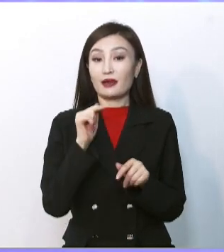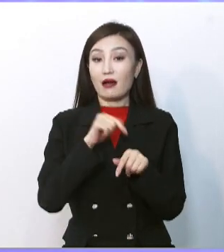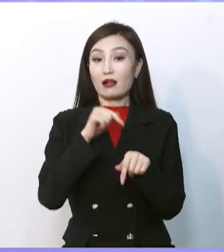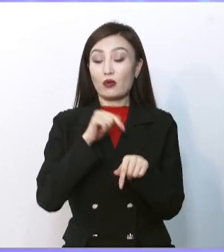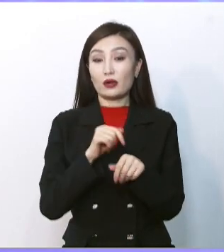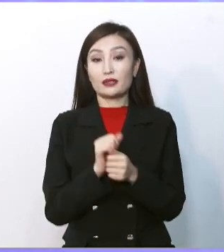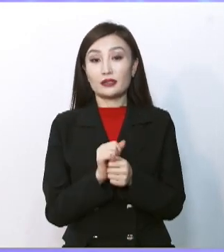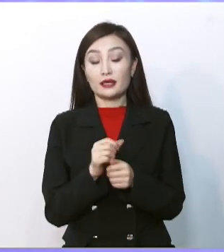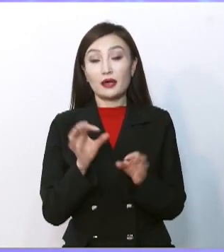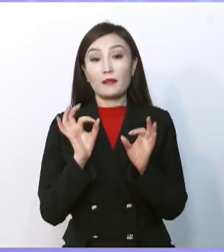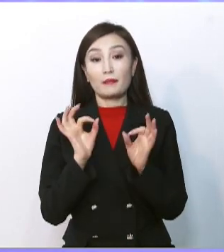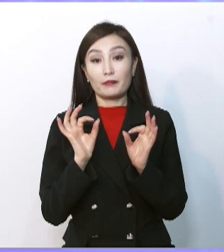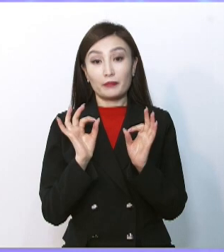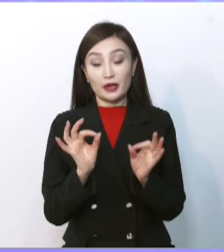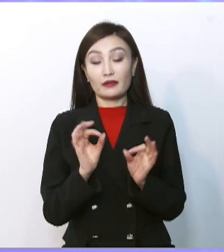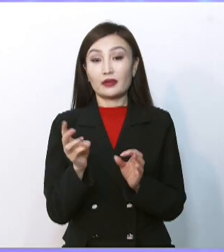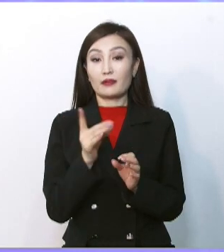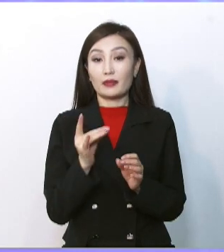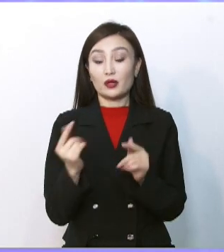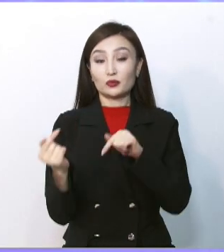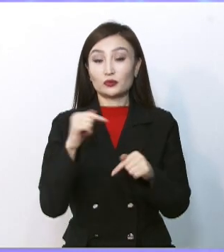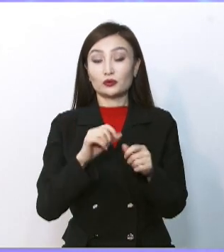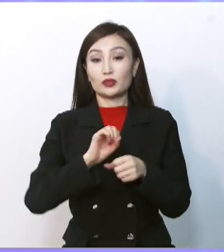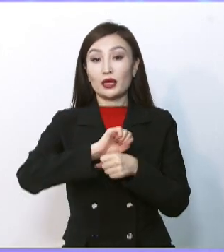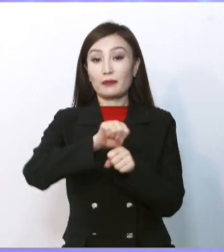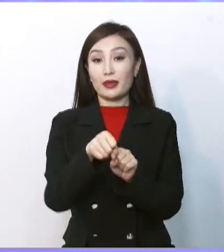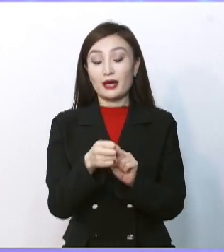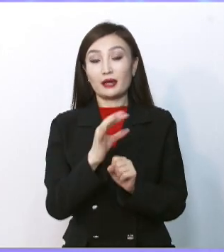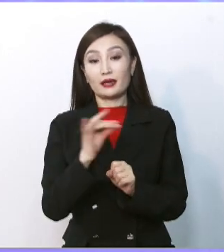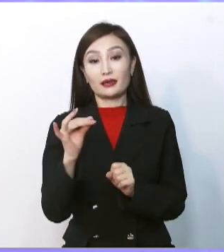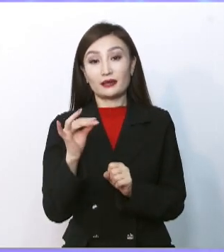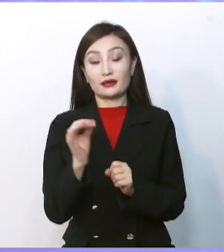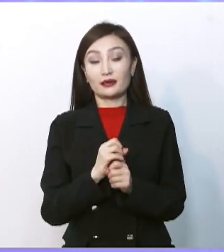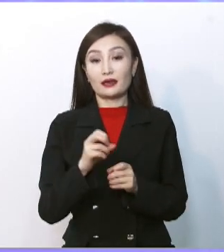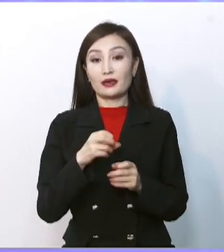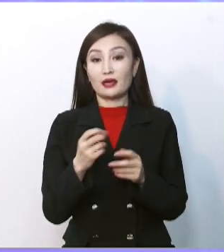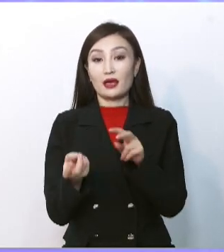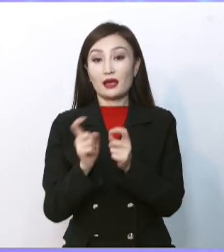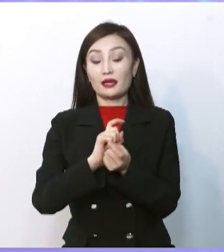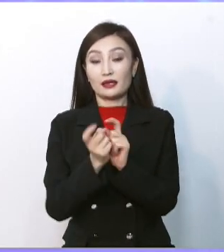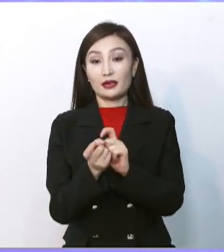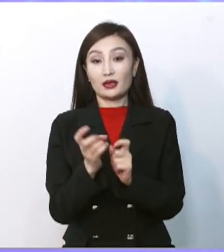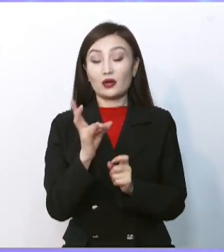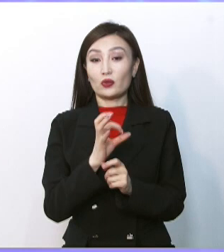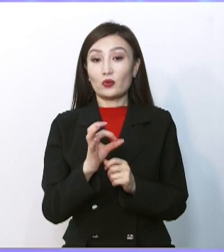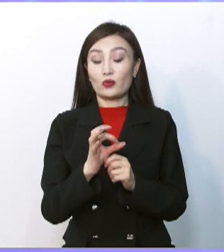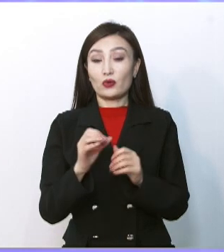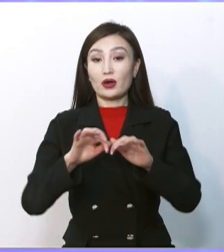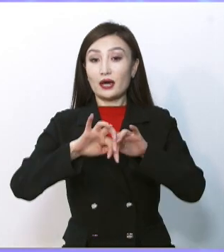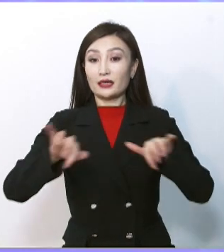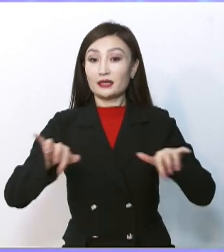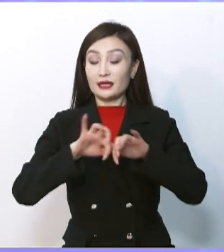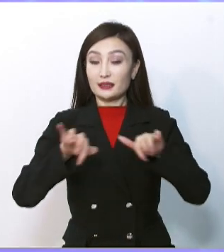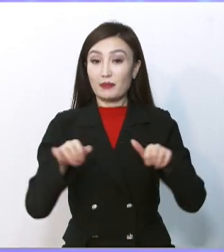кололись. Правда, мы друг друга мяли, и бодались, и легались. Нас, конечно,